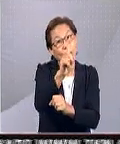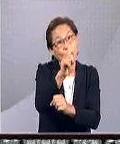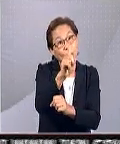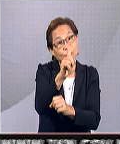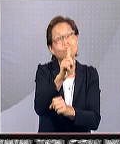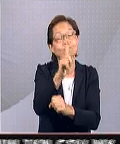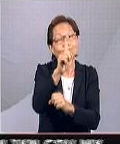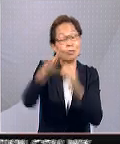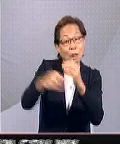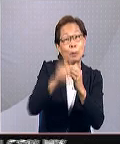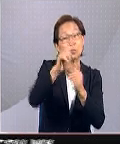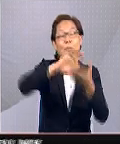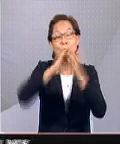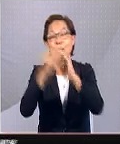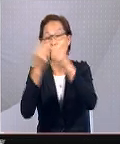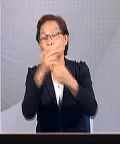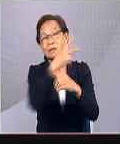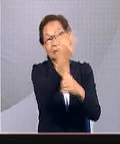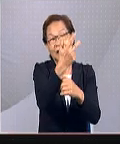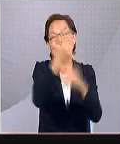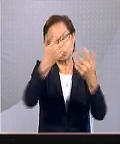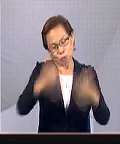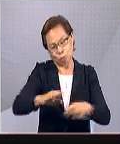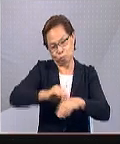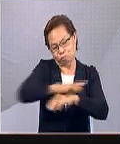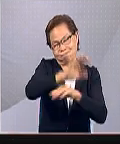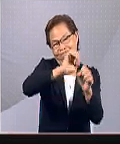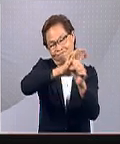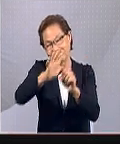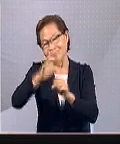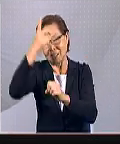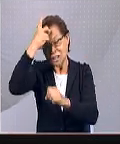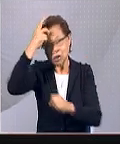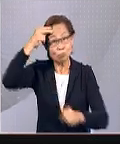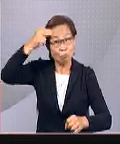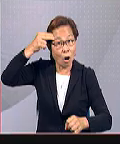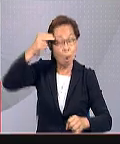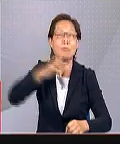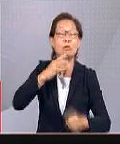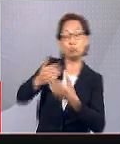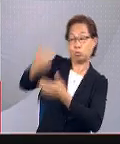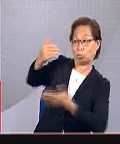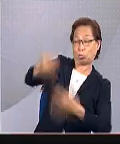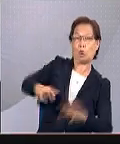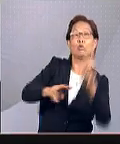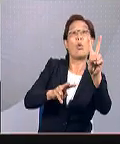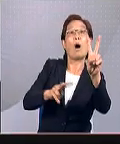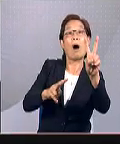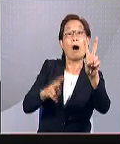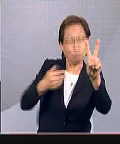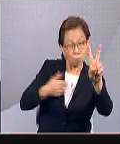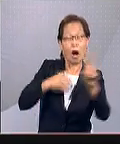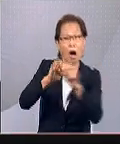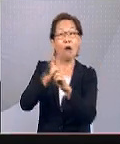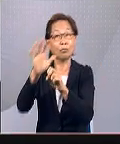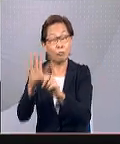disahkan hari ini menjadikan tiga individu sudah dijangkiti. Menurut Dato' Dr. Nur Hisham, sebelum ini dua kes telah didapati